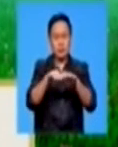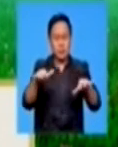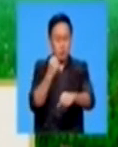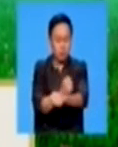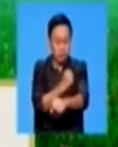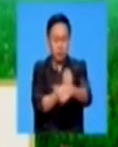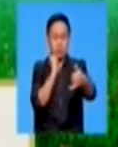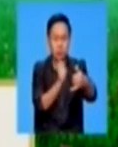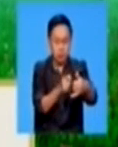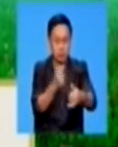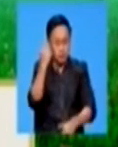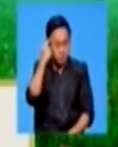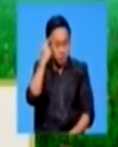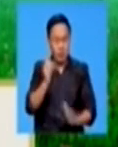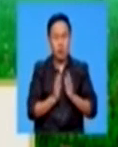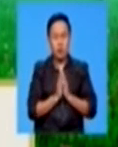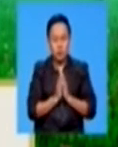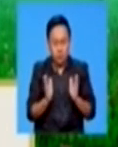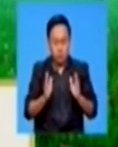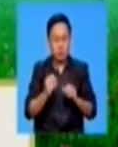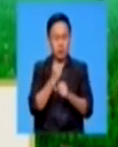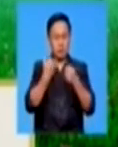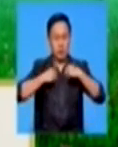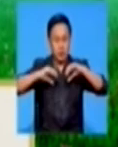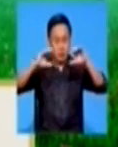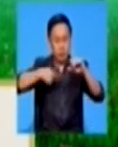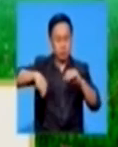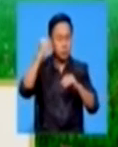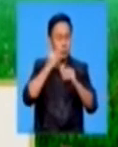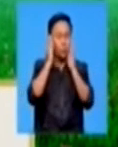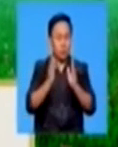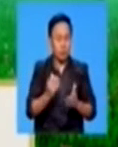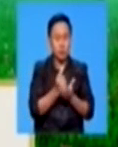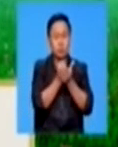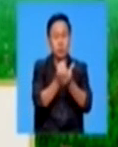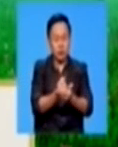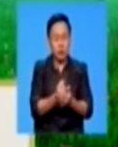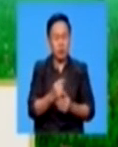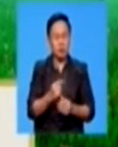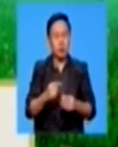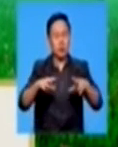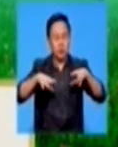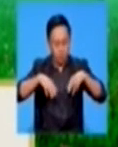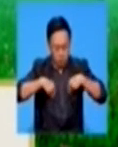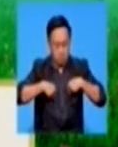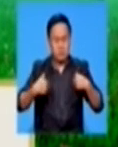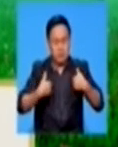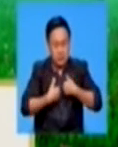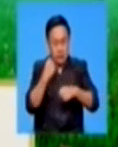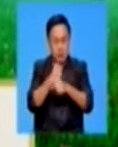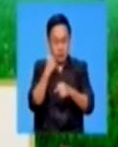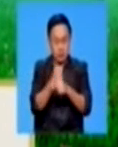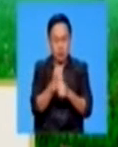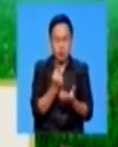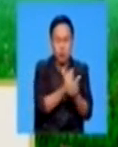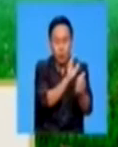ให้เกิดได้น้อยที่สุดด้วยจะบอกว่าเป็นศูนย์คงไปไม่ได้นะแต่พยายามจะให้เกิดให้น้อยที่สุดด้วยทั้งนี้พลเอกประยุทธ์เองท่านก็บอกว่าหวังว่าในปีใหม่ที่จะม